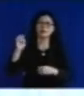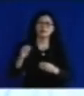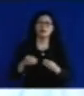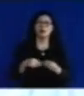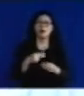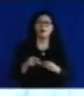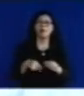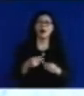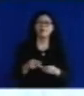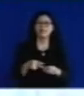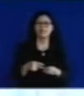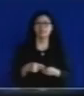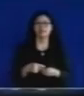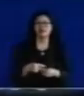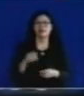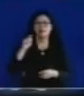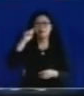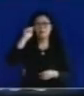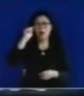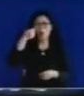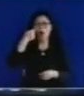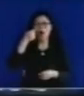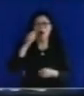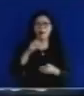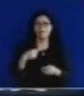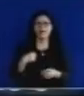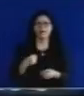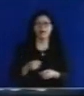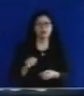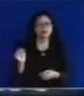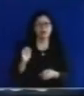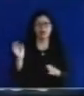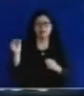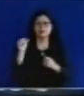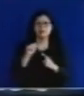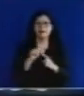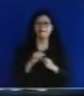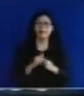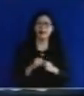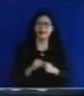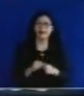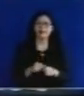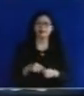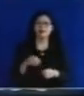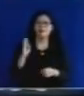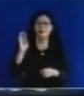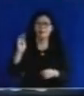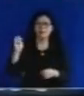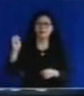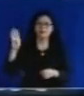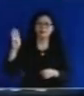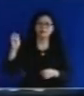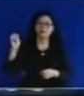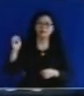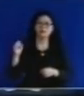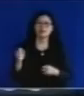bawang merah yang hari ini. Dari dulu, jangan sampai ikon bawang merah di Kabupaten Brebes ini